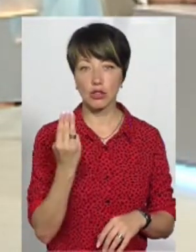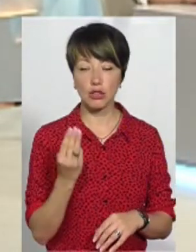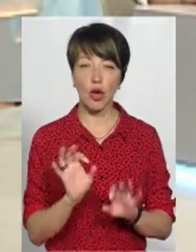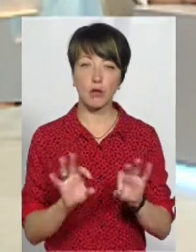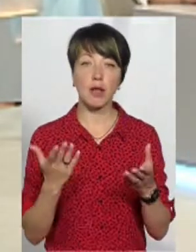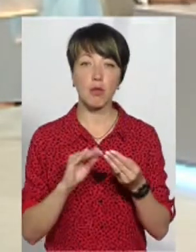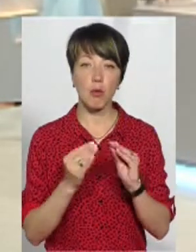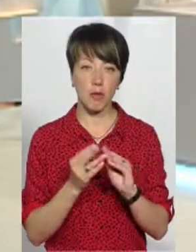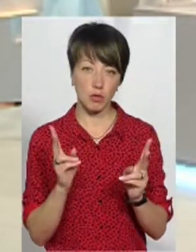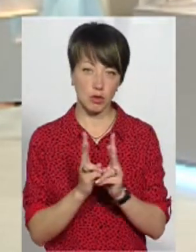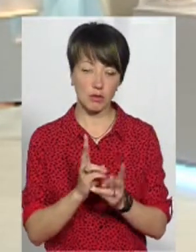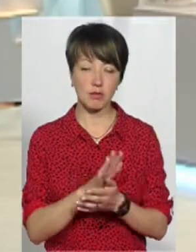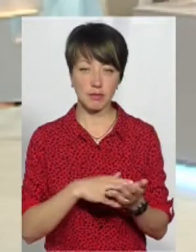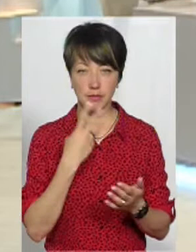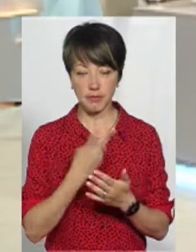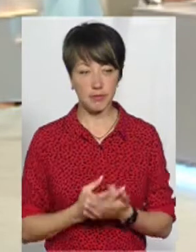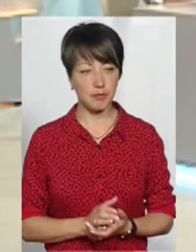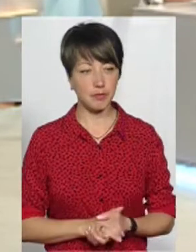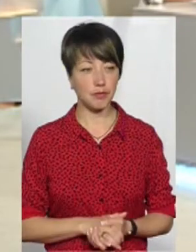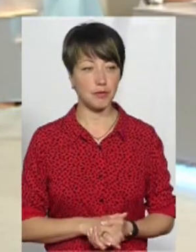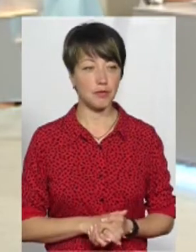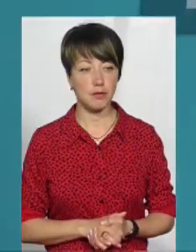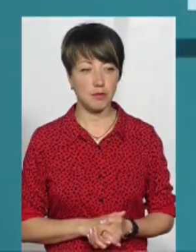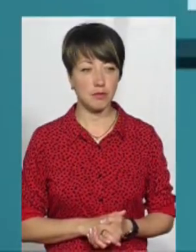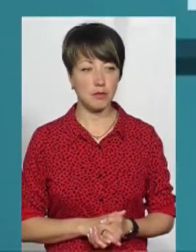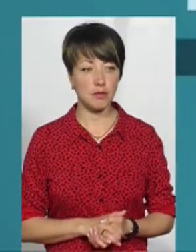якими проблемами там стикались. Подивімось і продовжимо розмову.